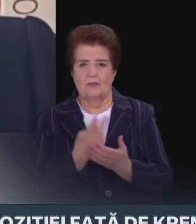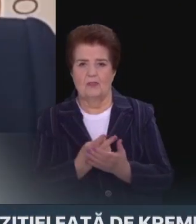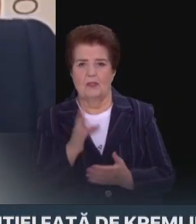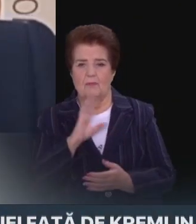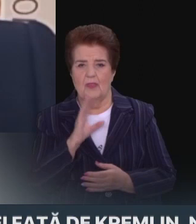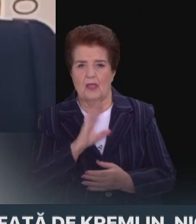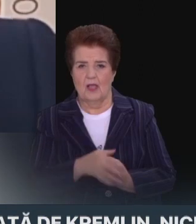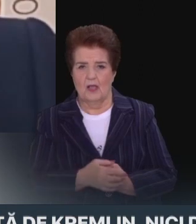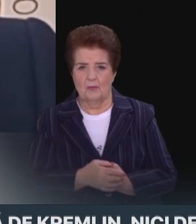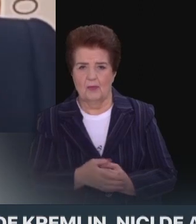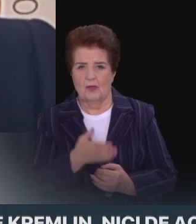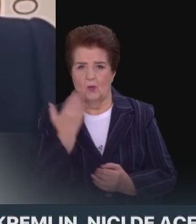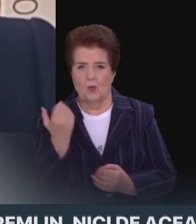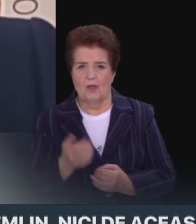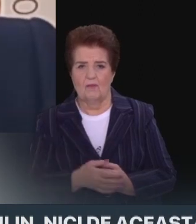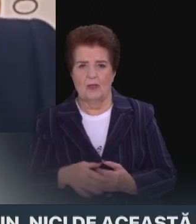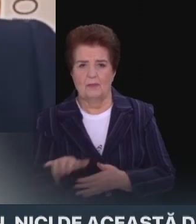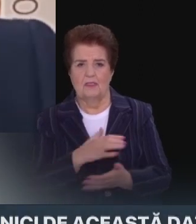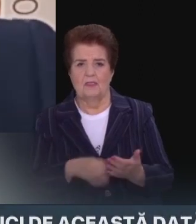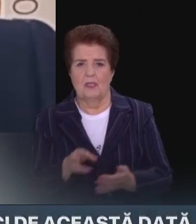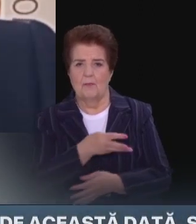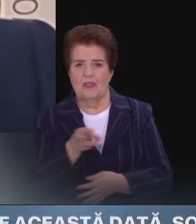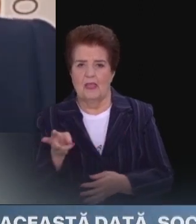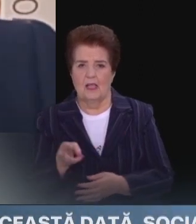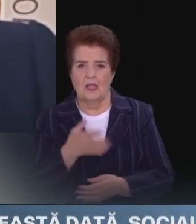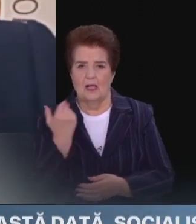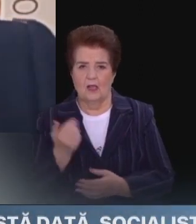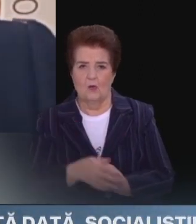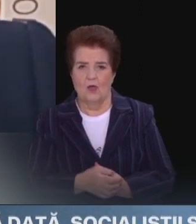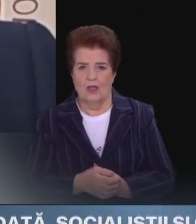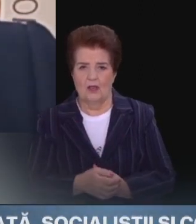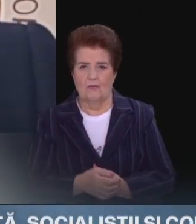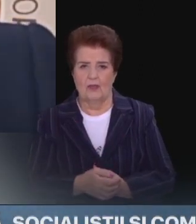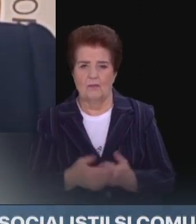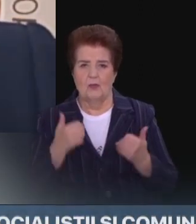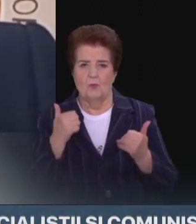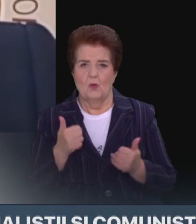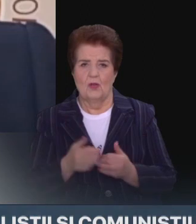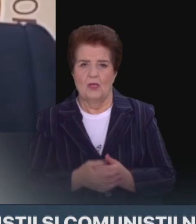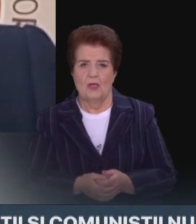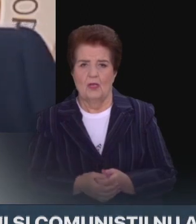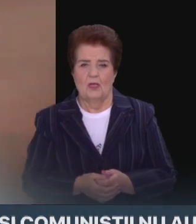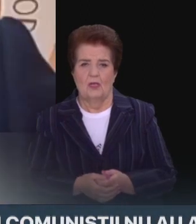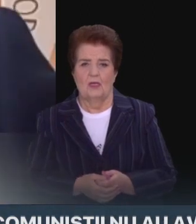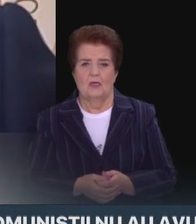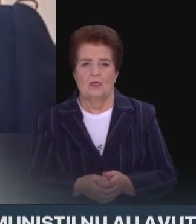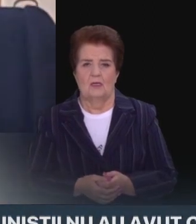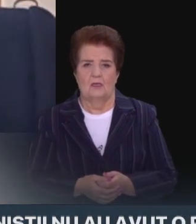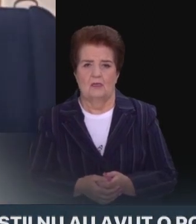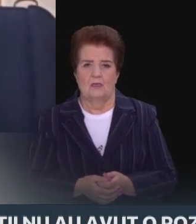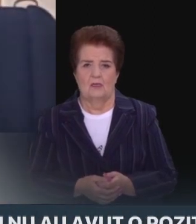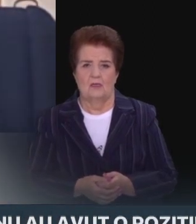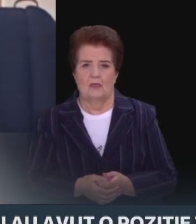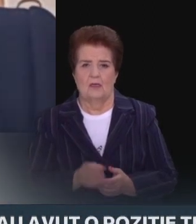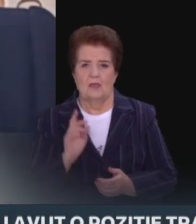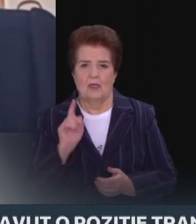pentru irigație, nu avem sisteme de irigare bine pusă la punct, pe suprafețe suficiente,